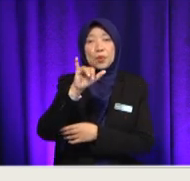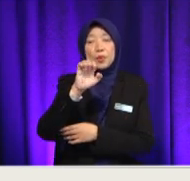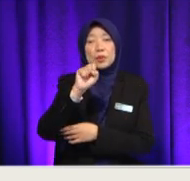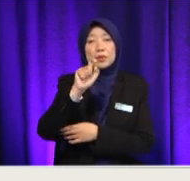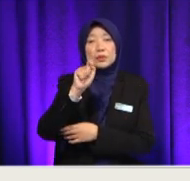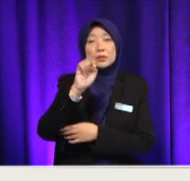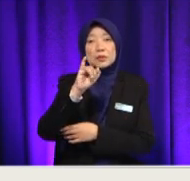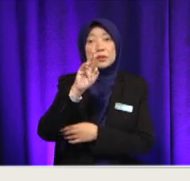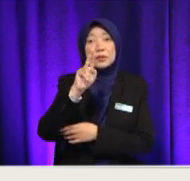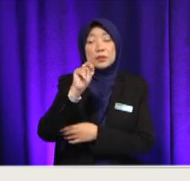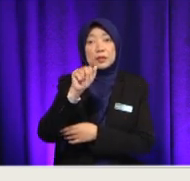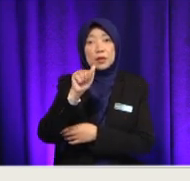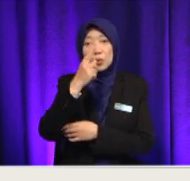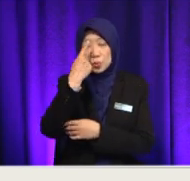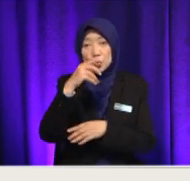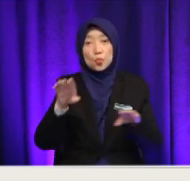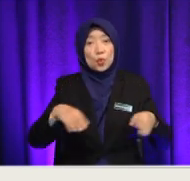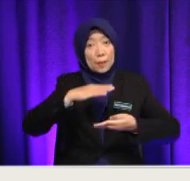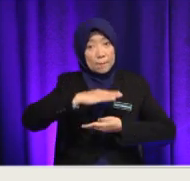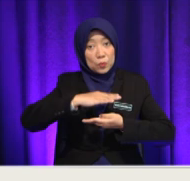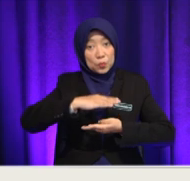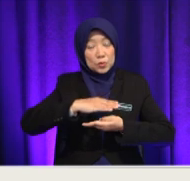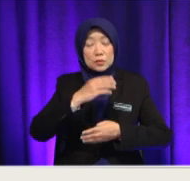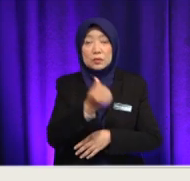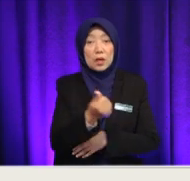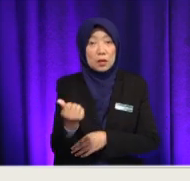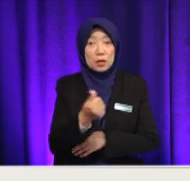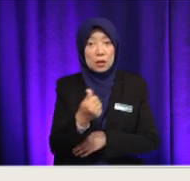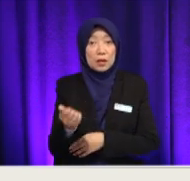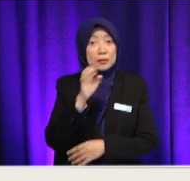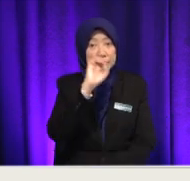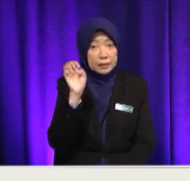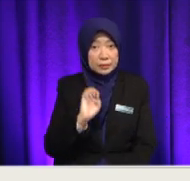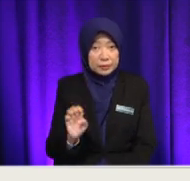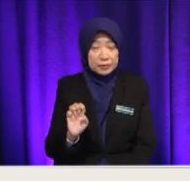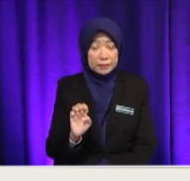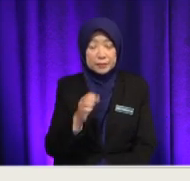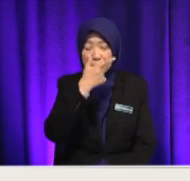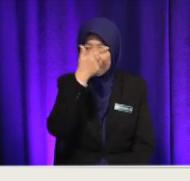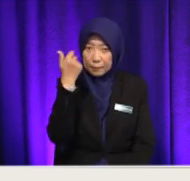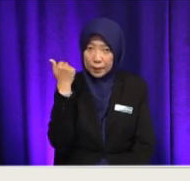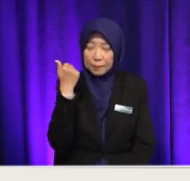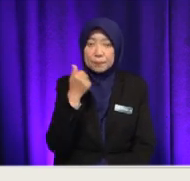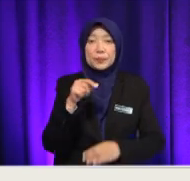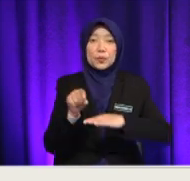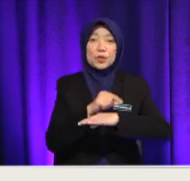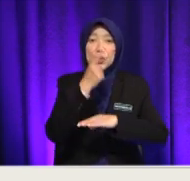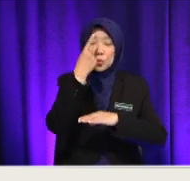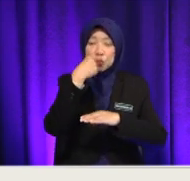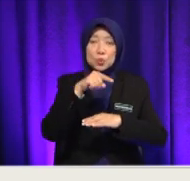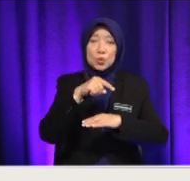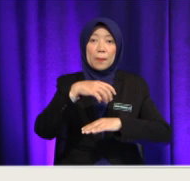stirina, kegunaannya membuat bekas pembungkus peralatan elektrik. Kerana kebolehan dia itu untuk menyerap